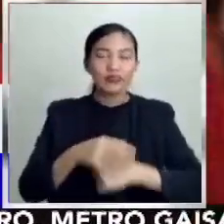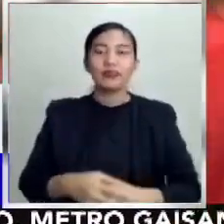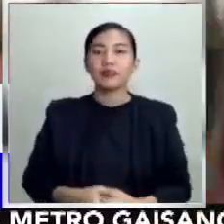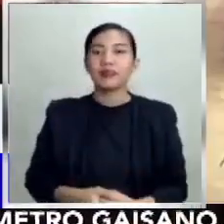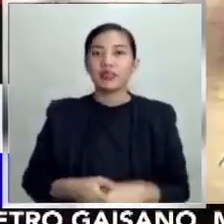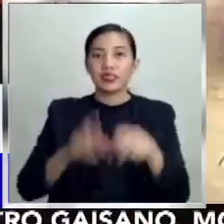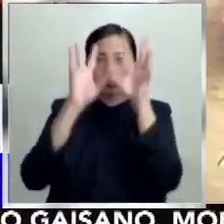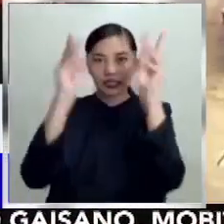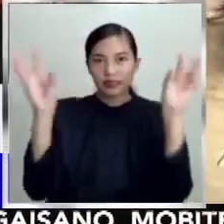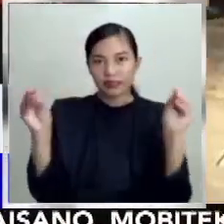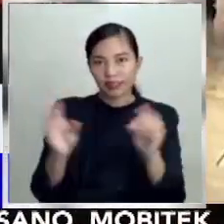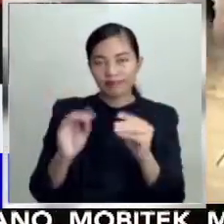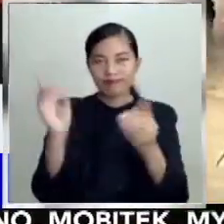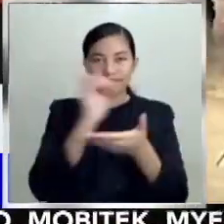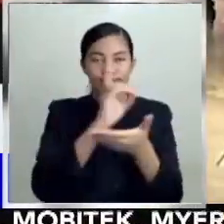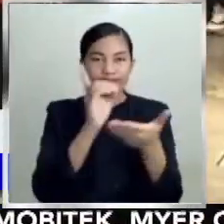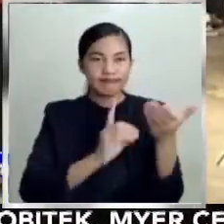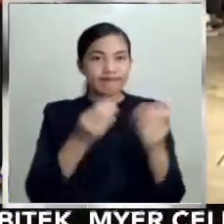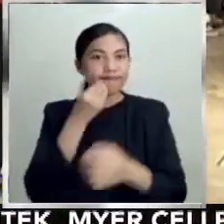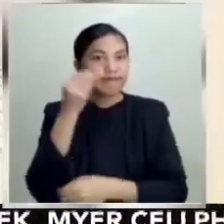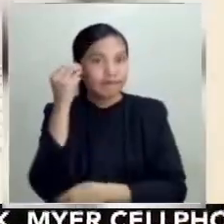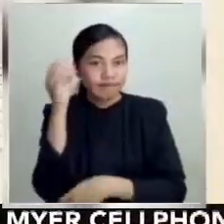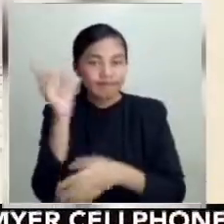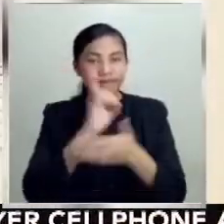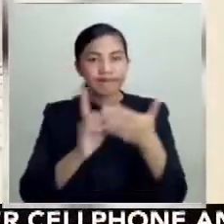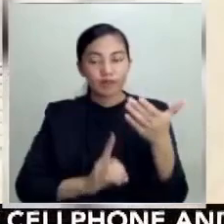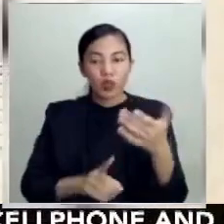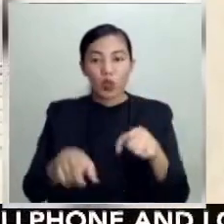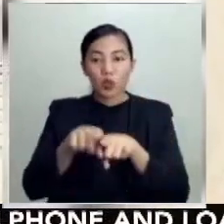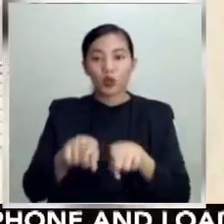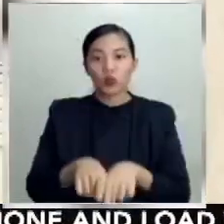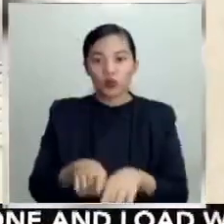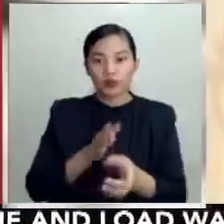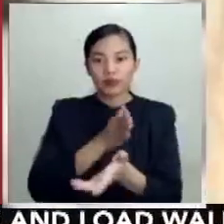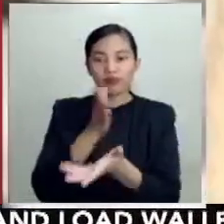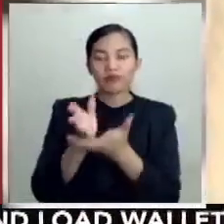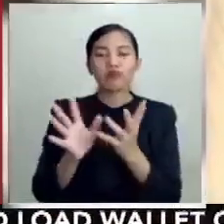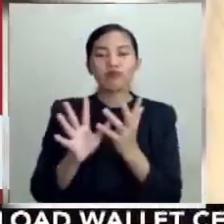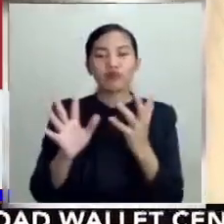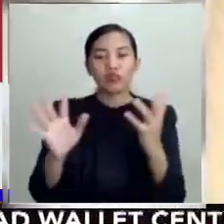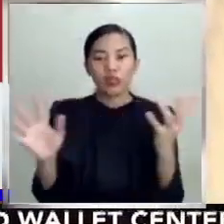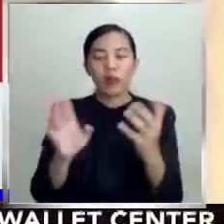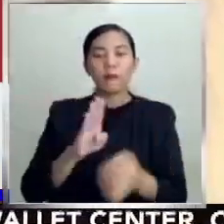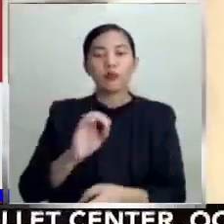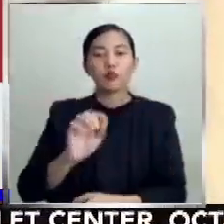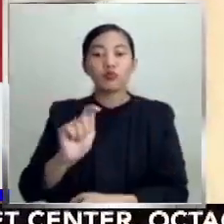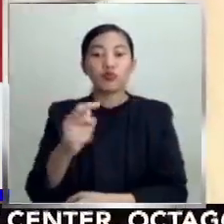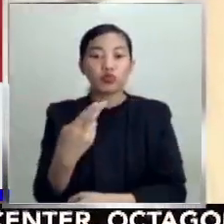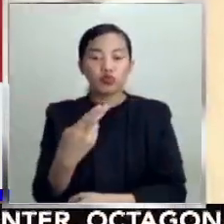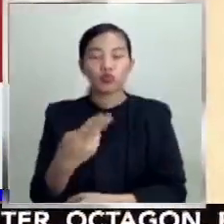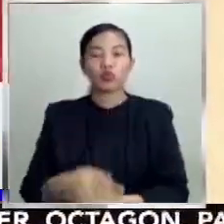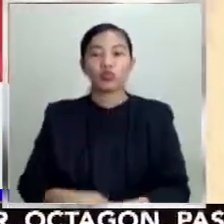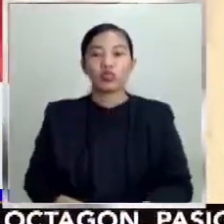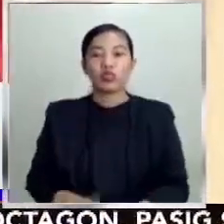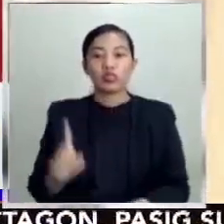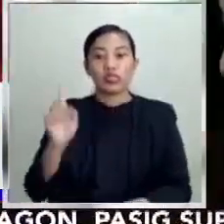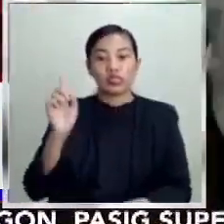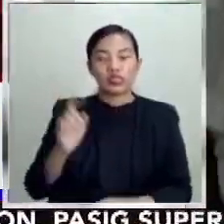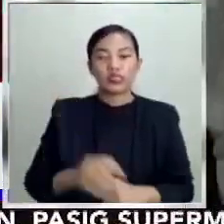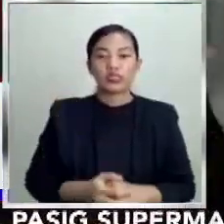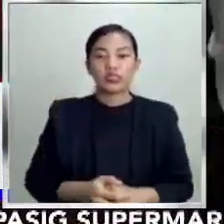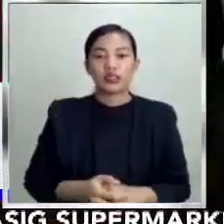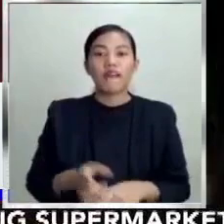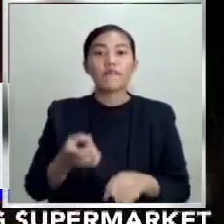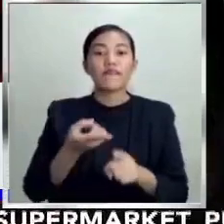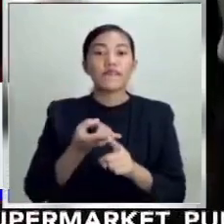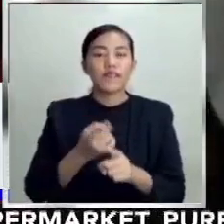and furnishings. Pinipilahan din ng Kapuso Celebrity Ukay-Ukay booth. Gaya ni Elvira na lumuwas pa mula Batangas para